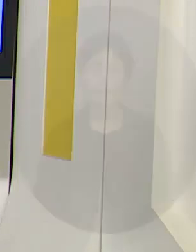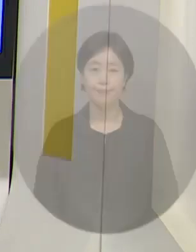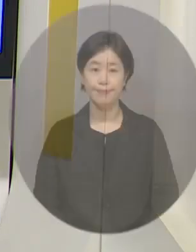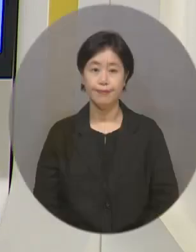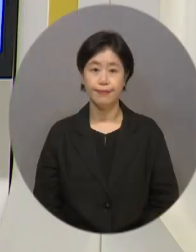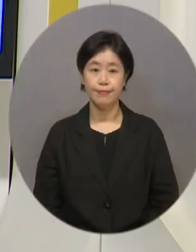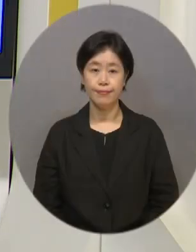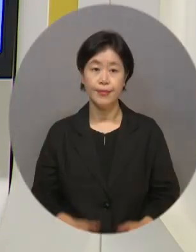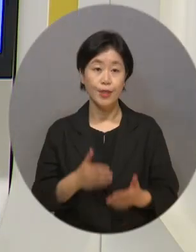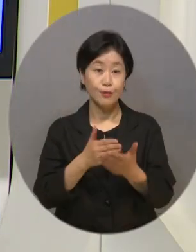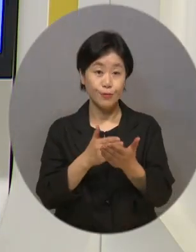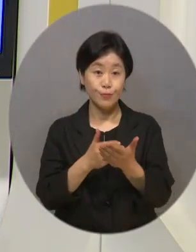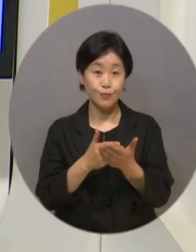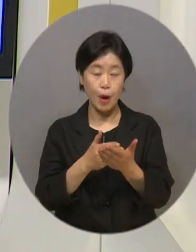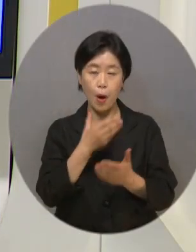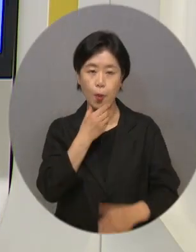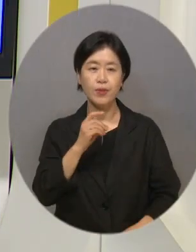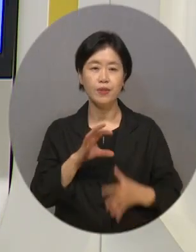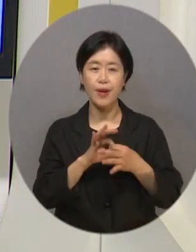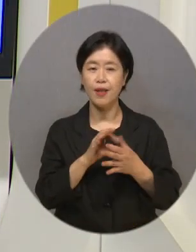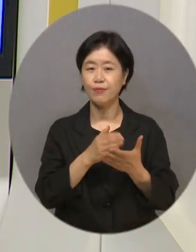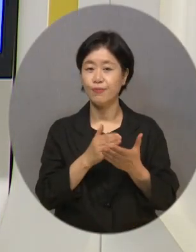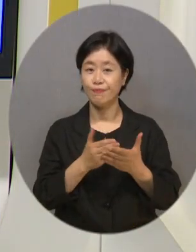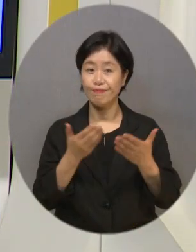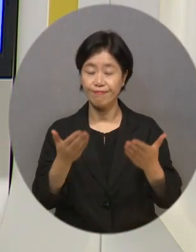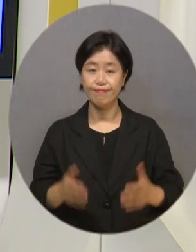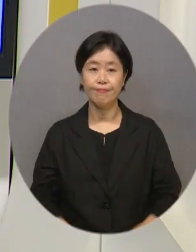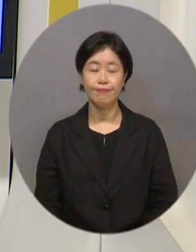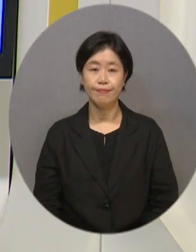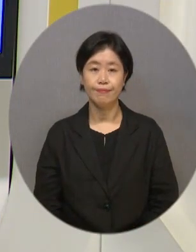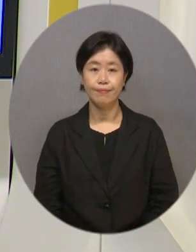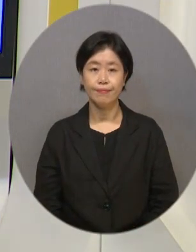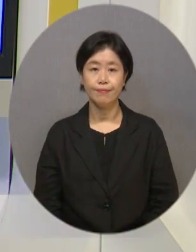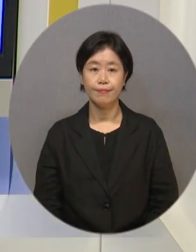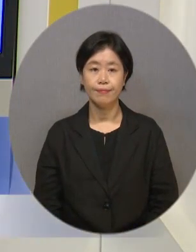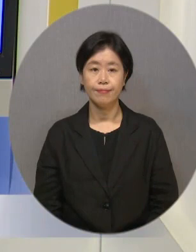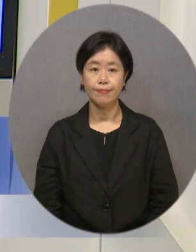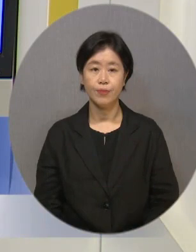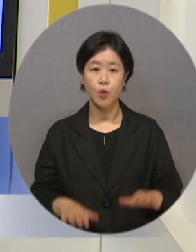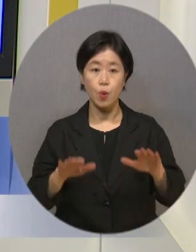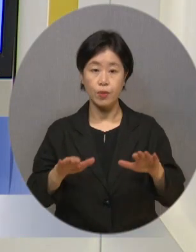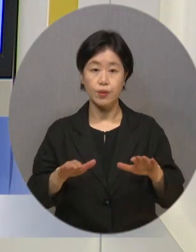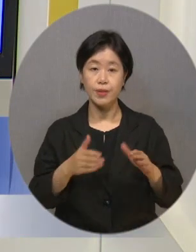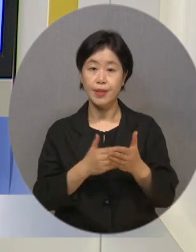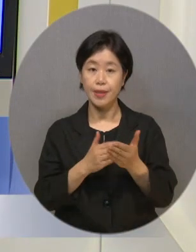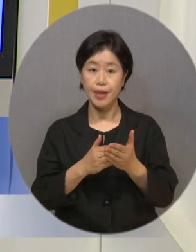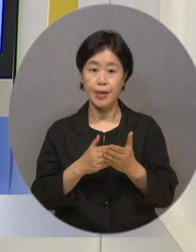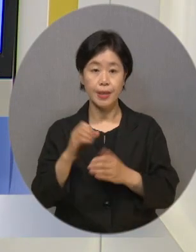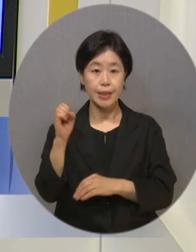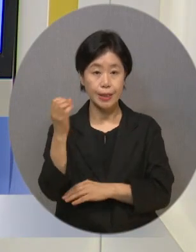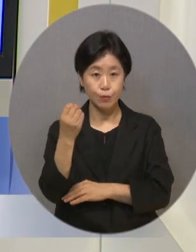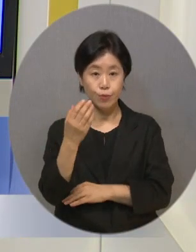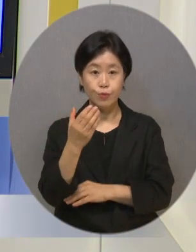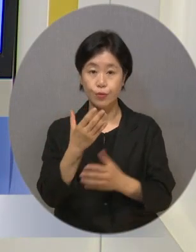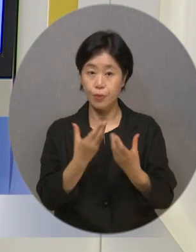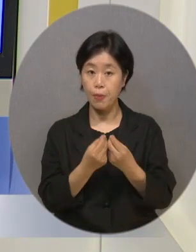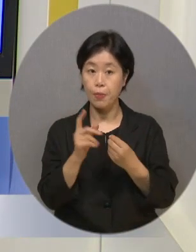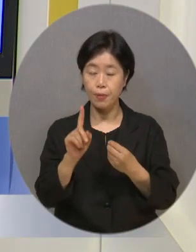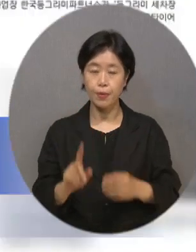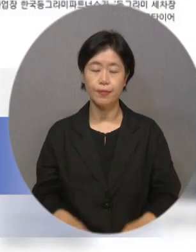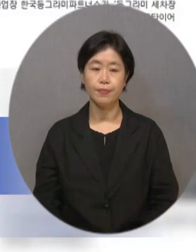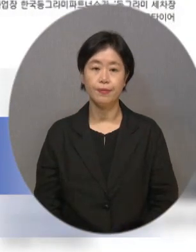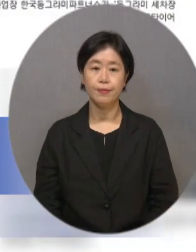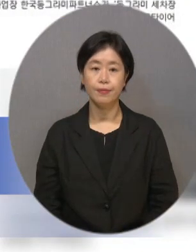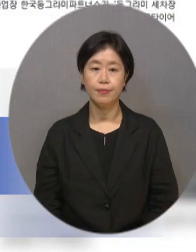한 주간의 복직의 소식을 장애인신문과 함께 만나봅니다 오늘 장애심은 1483호 첫 번째